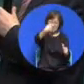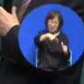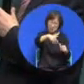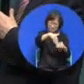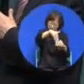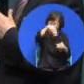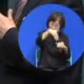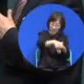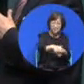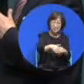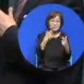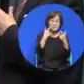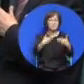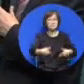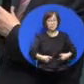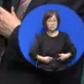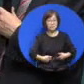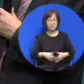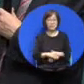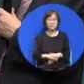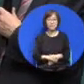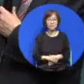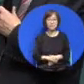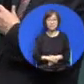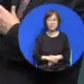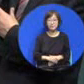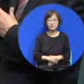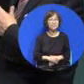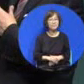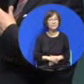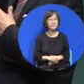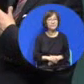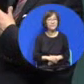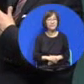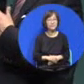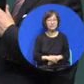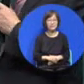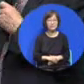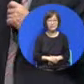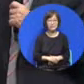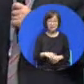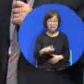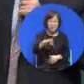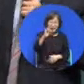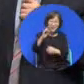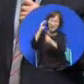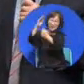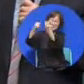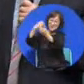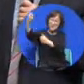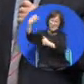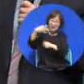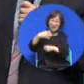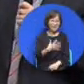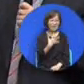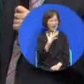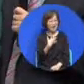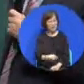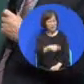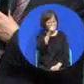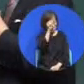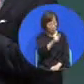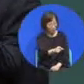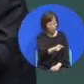generation. 사실은 아브라함이 처음에 아브라함을 통해서 복음을 전 세계 전거될 거라 안 믿었잖아요. At first, Abraham did